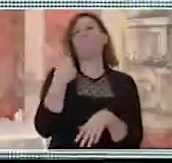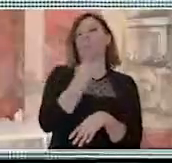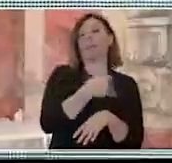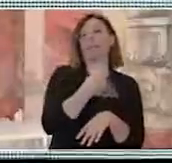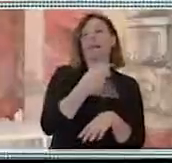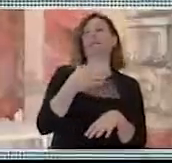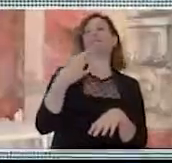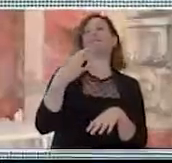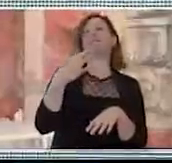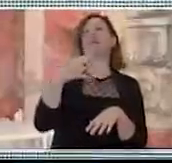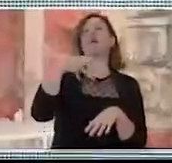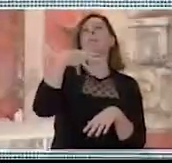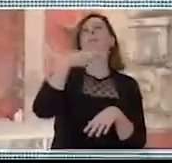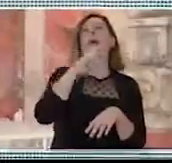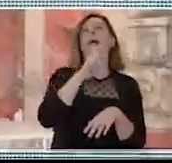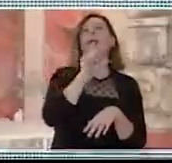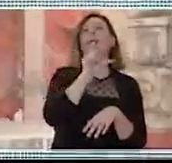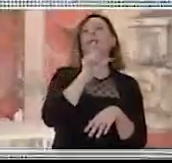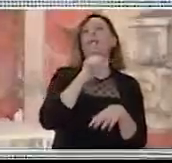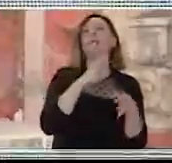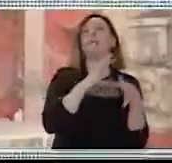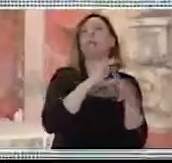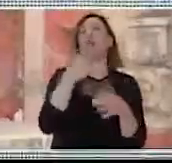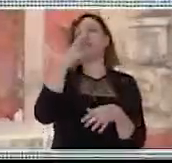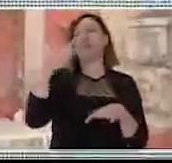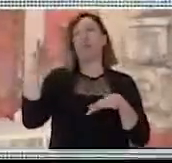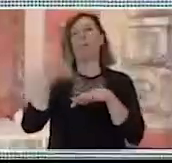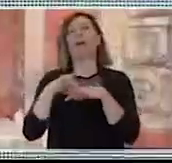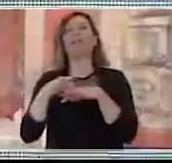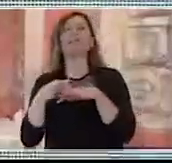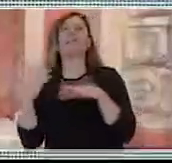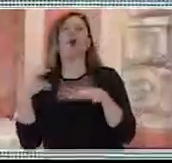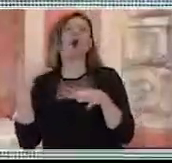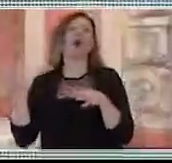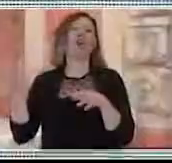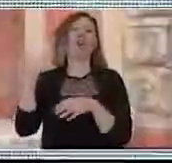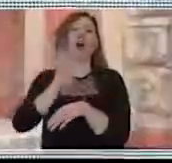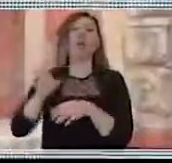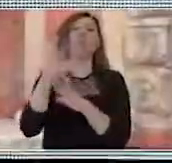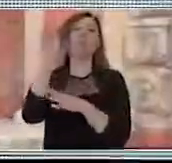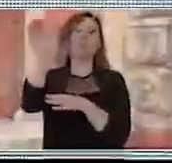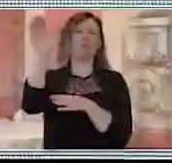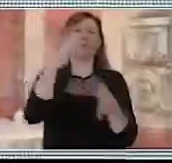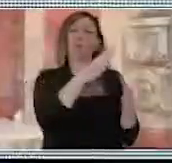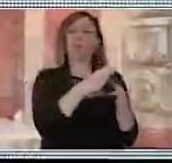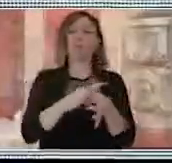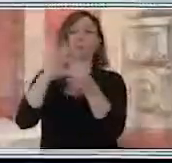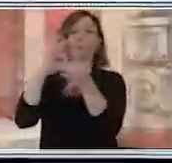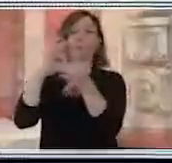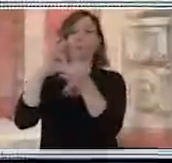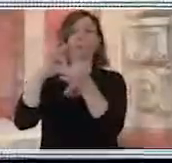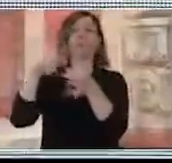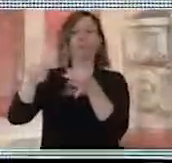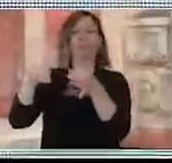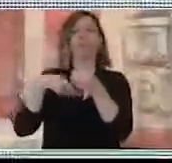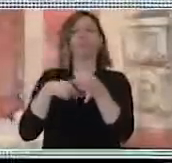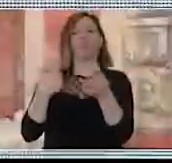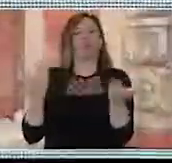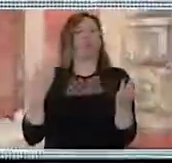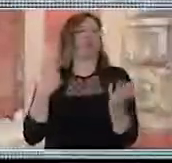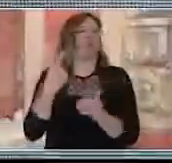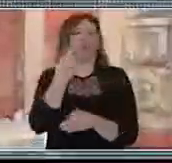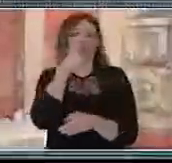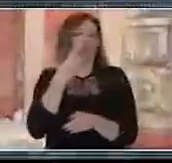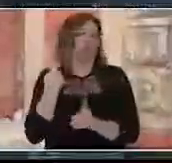Marsiglio e l'Abruzzo che verrà. Io e Emanuela Grimaldi siamo tra i testimoni dello sposo,